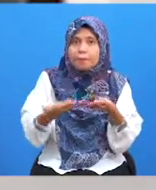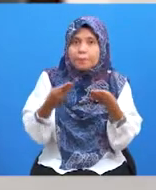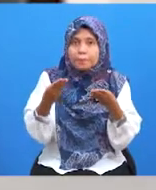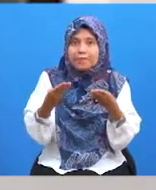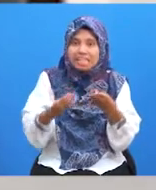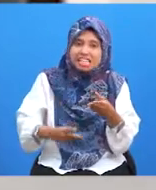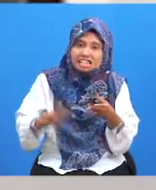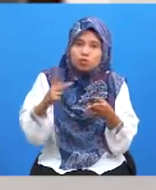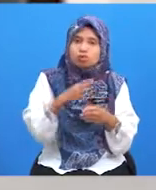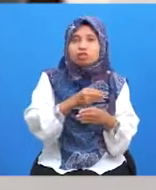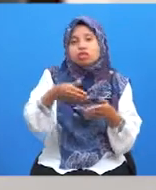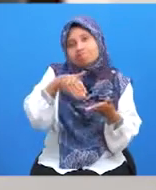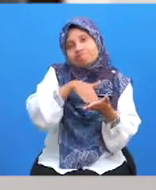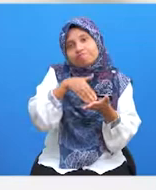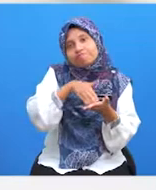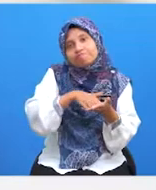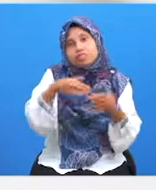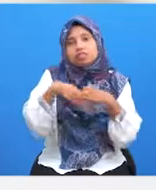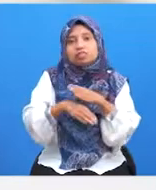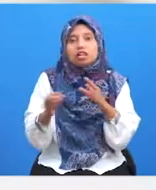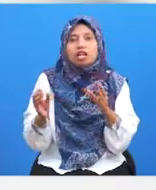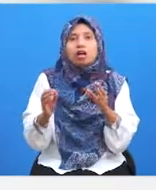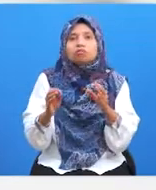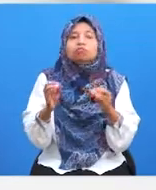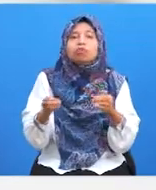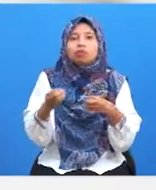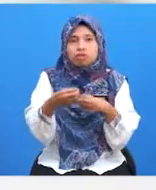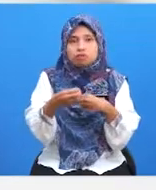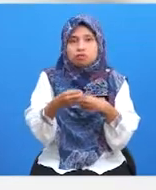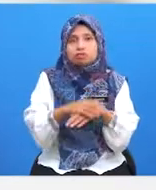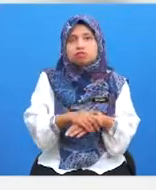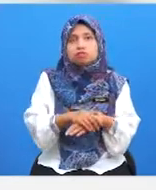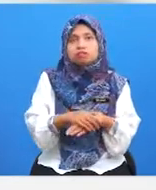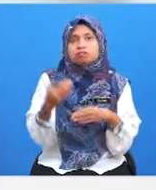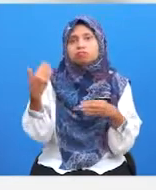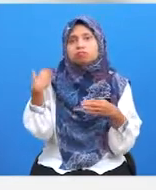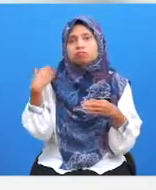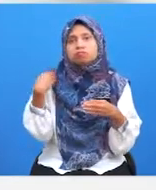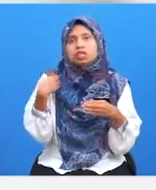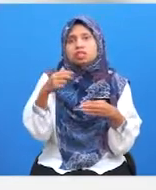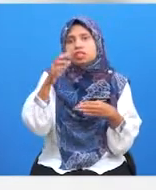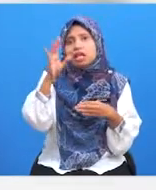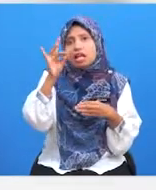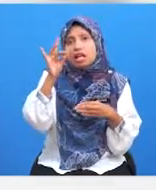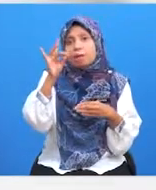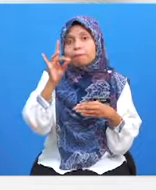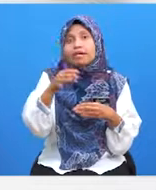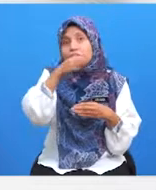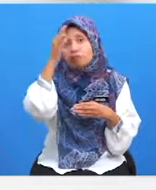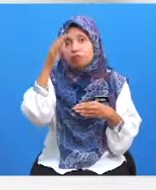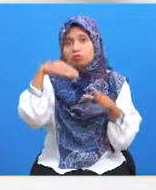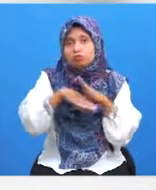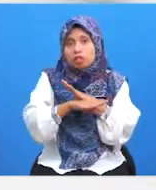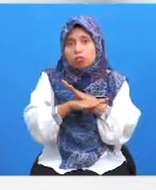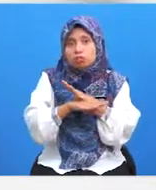kelemahan kepada sesuatu organisasi terdapat delapan faktor dalaman yaitu gaya pengurusan